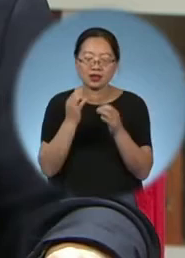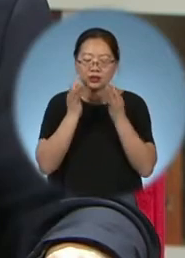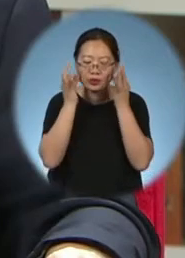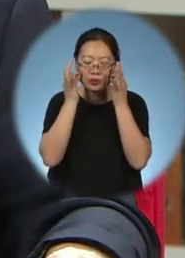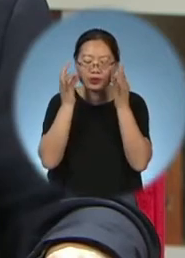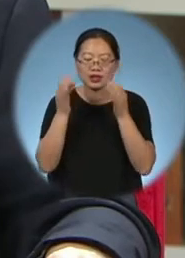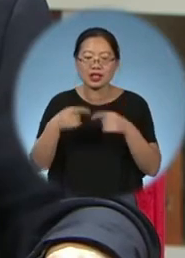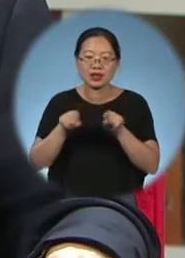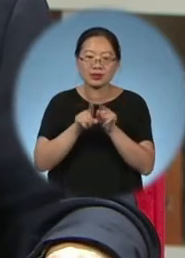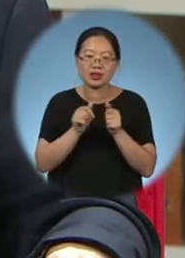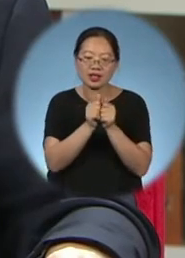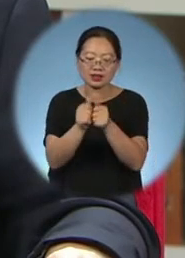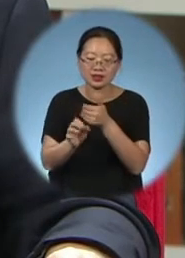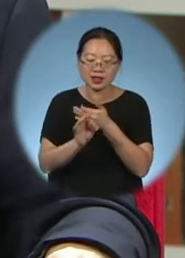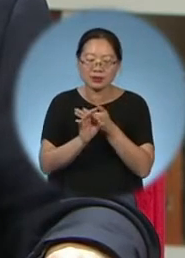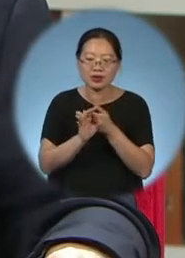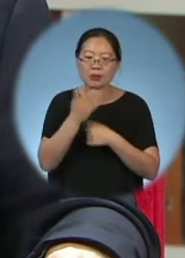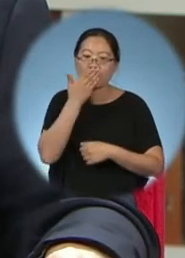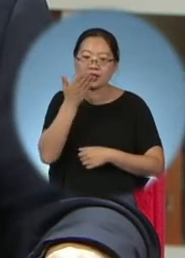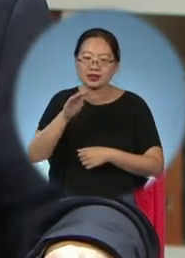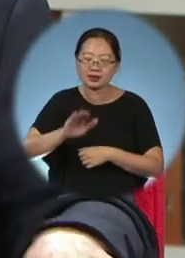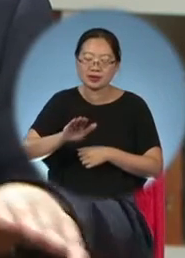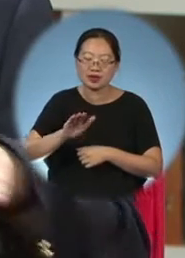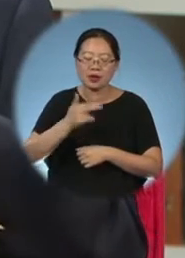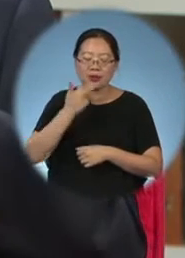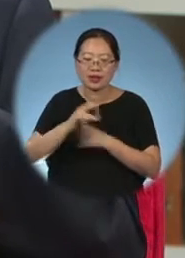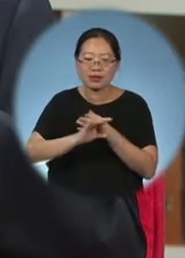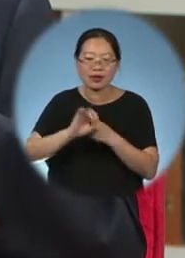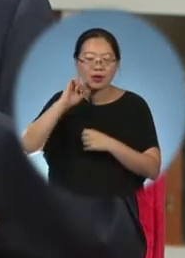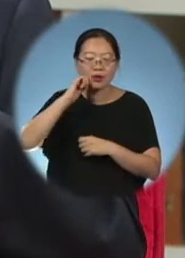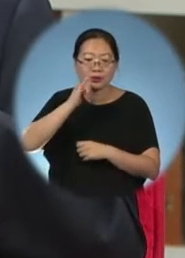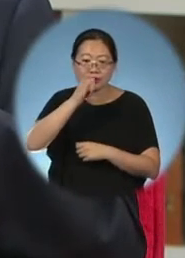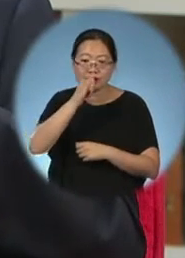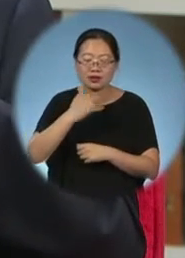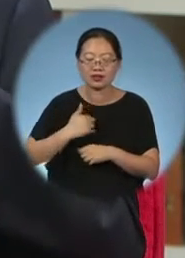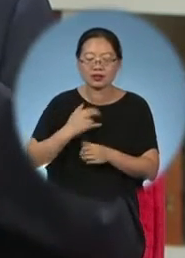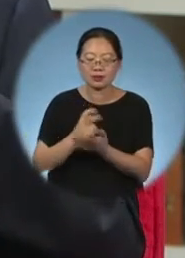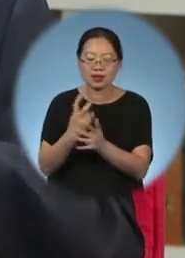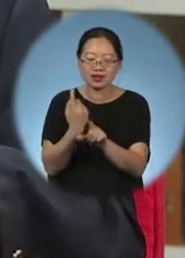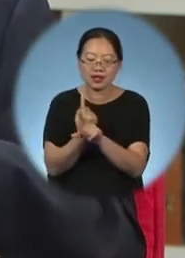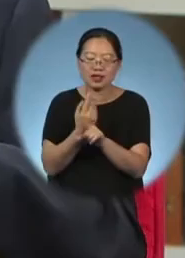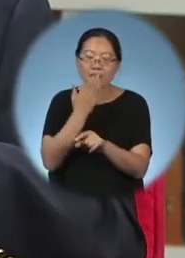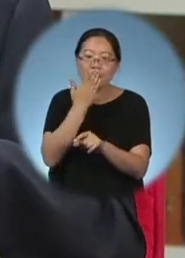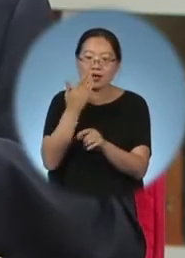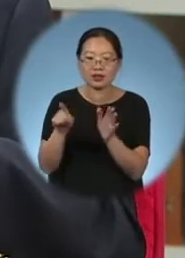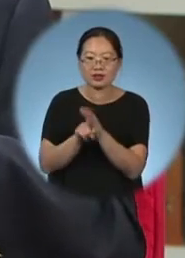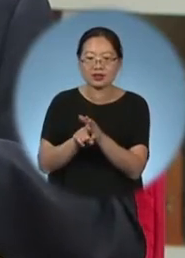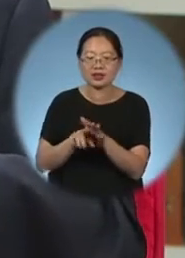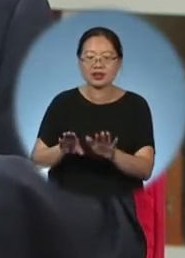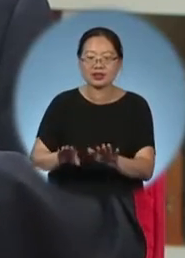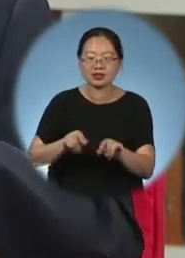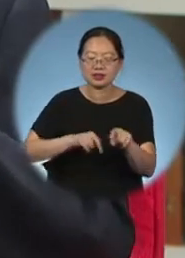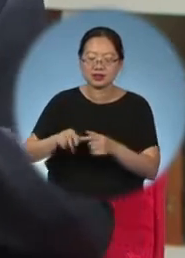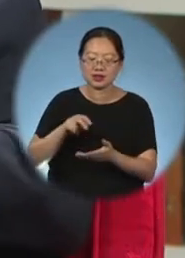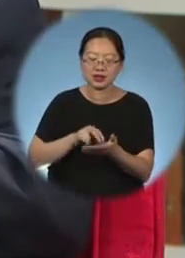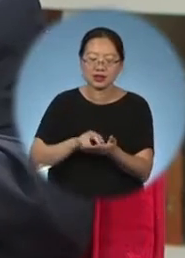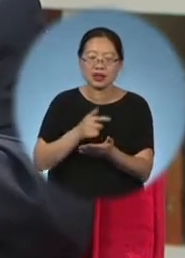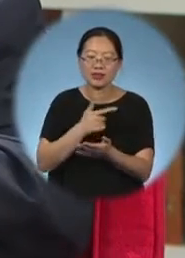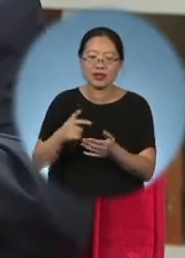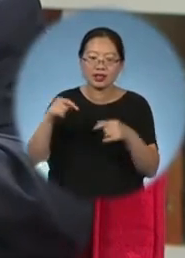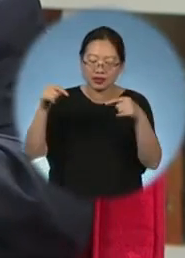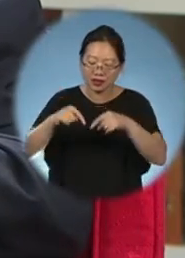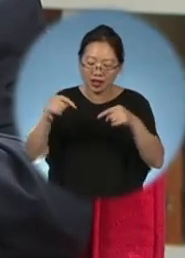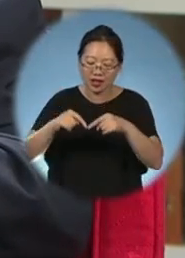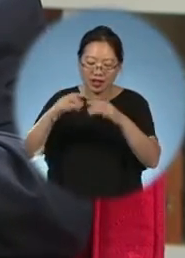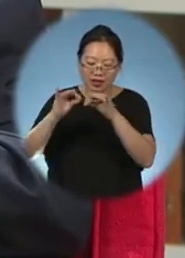노력이 병행된다면 모르지만은 어려울 것이다. 그래서 저는 개헌이 가능하려면 정치적 대타협이